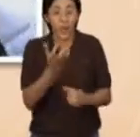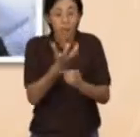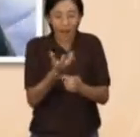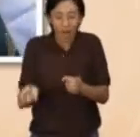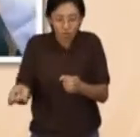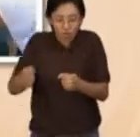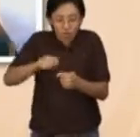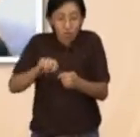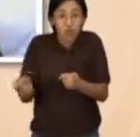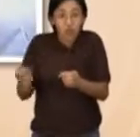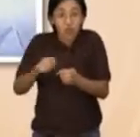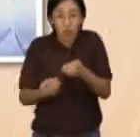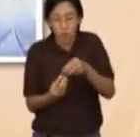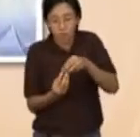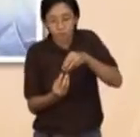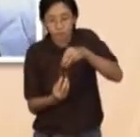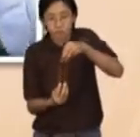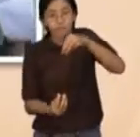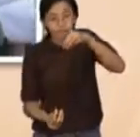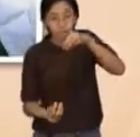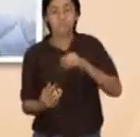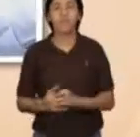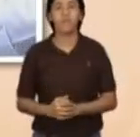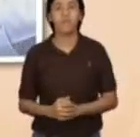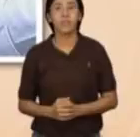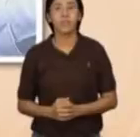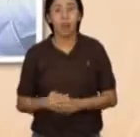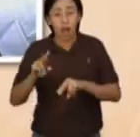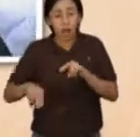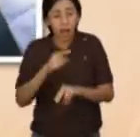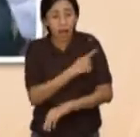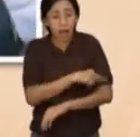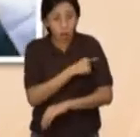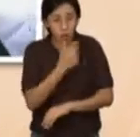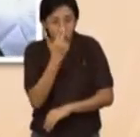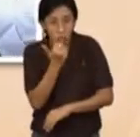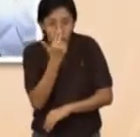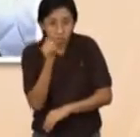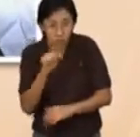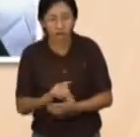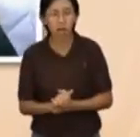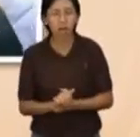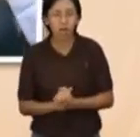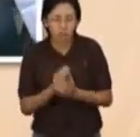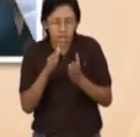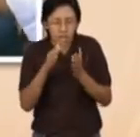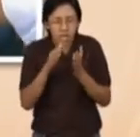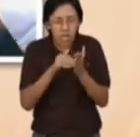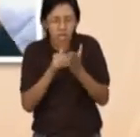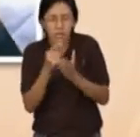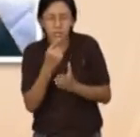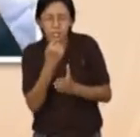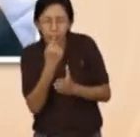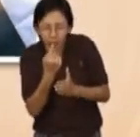แล้วต้องเลือกไข่ขาวดีๆด้วยไหมคะเพราะว่าบางฟองมันอาจจะมี ครับผม ที่เป็นแบบสีแดงๆจุดเล ือ ด ครับผ